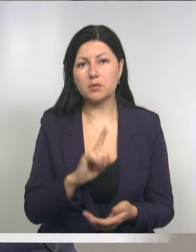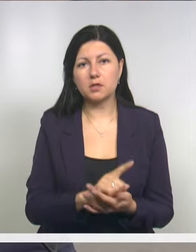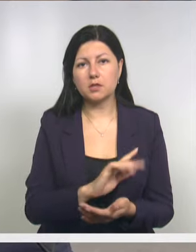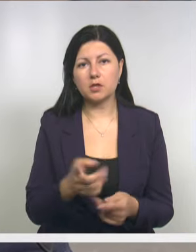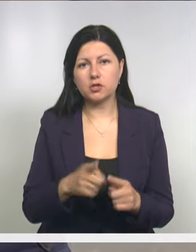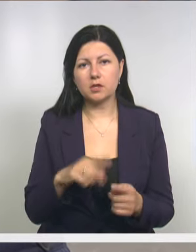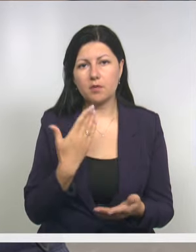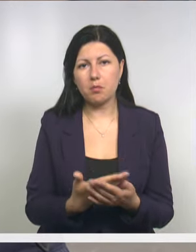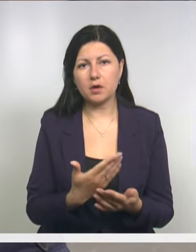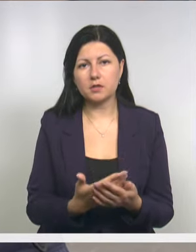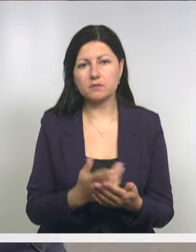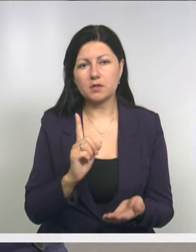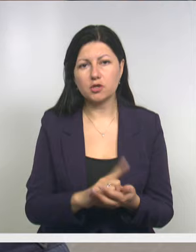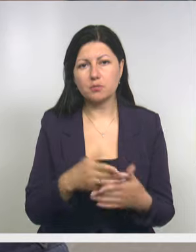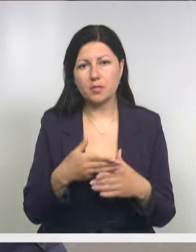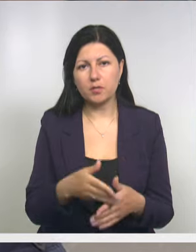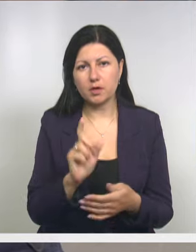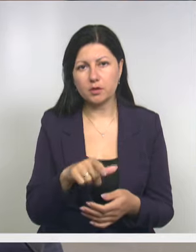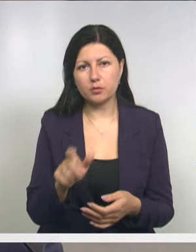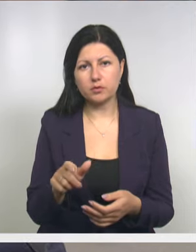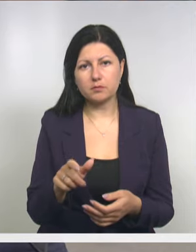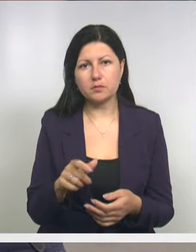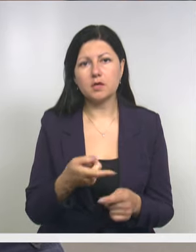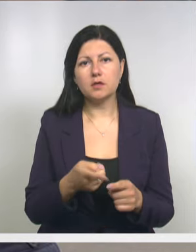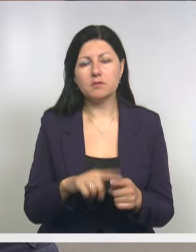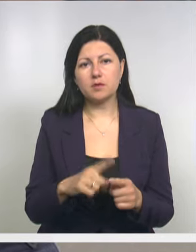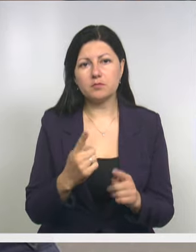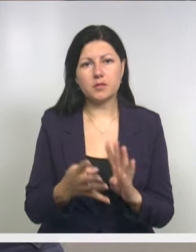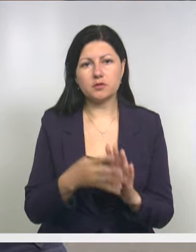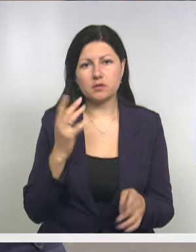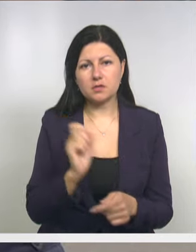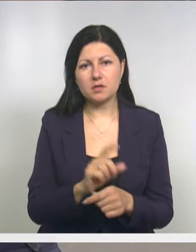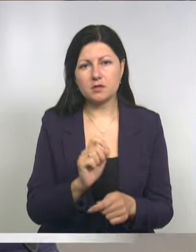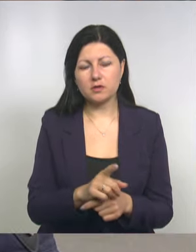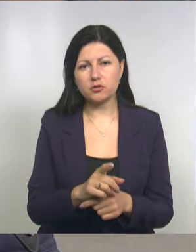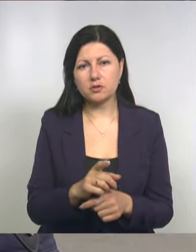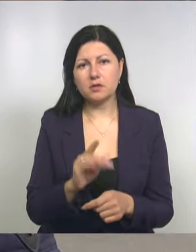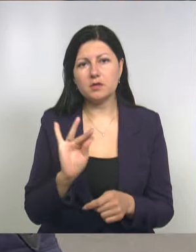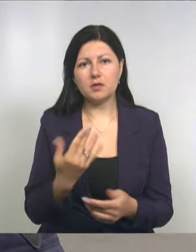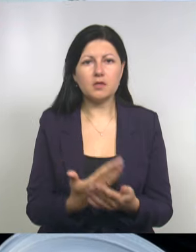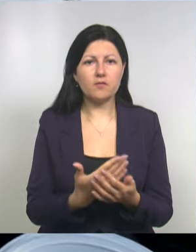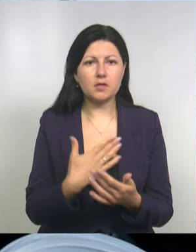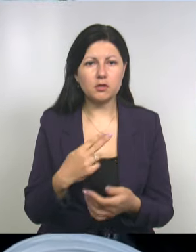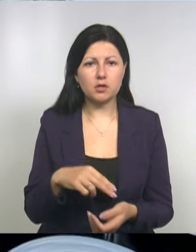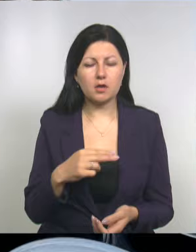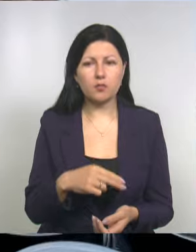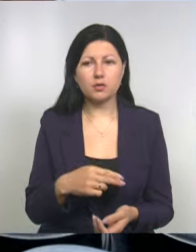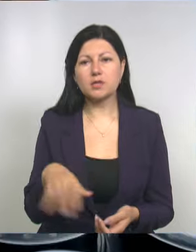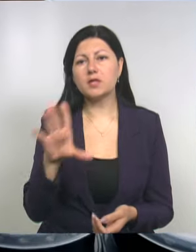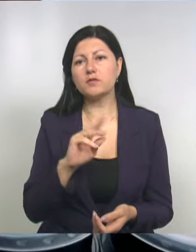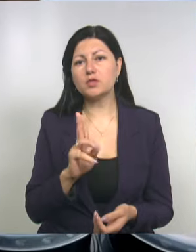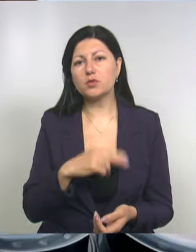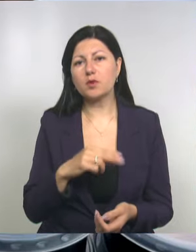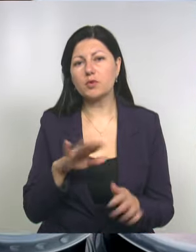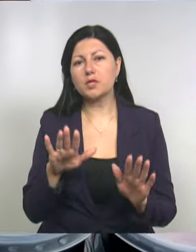этого показывать. Мы должны помогать людям. В этом заключается первоочередная задача и, наверное, наша работа. Для всех, кто